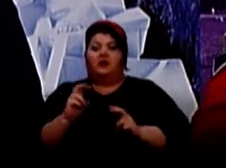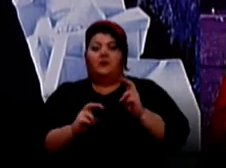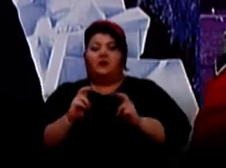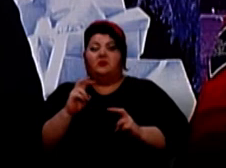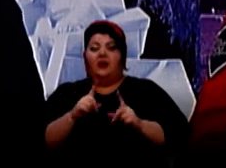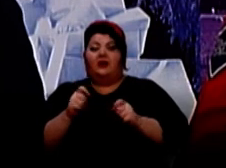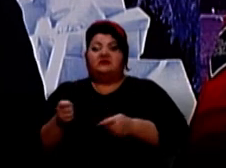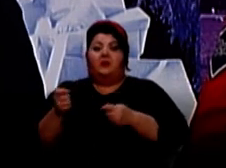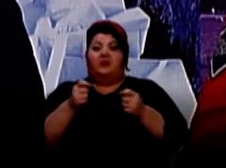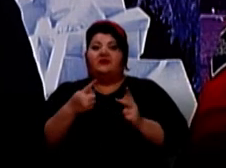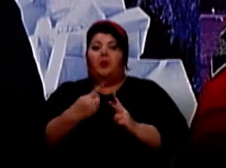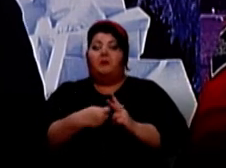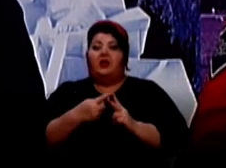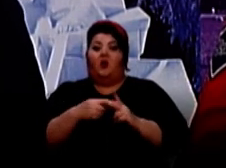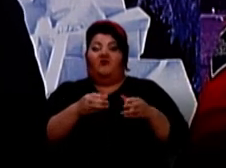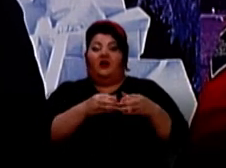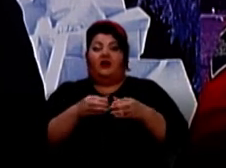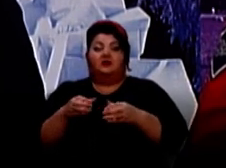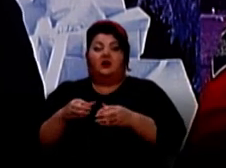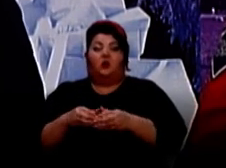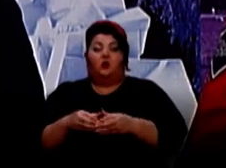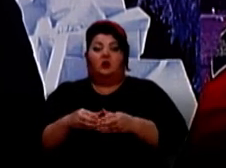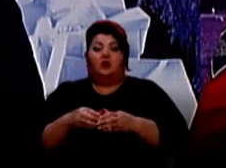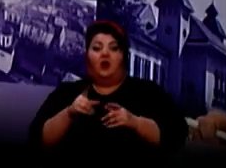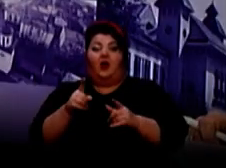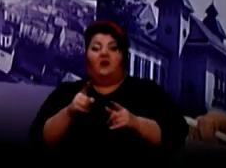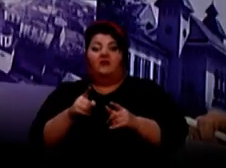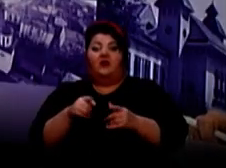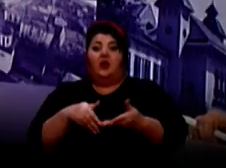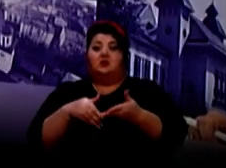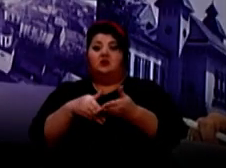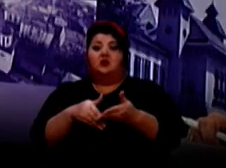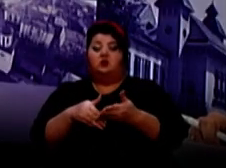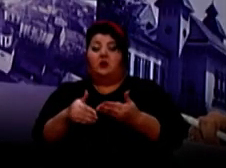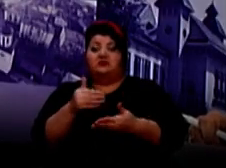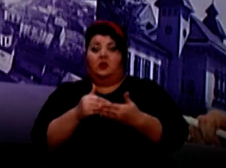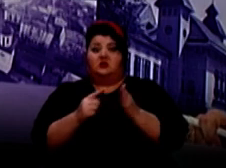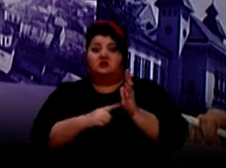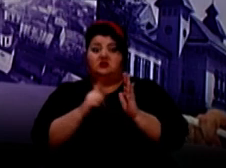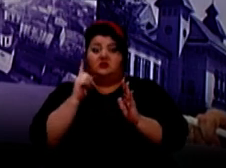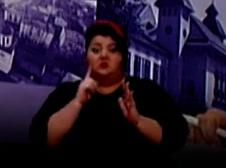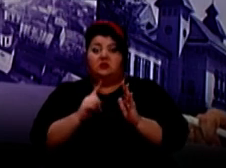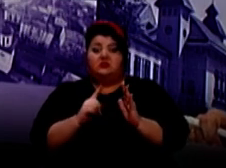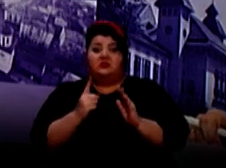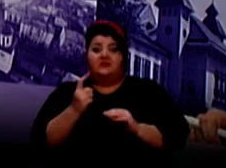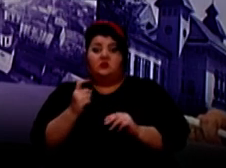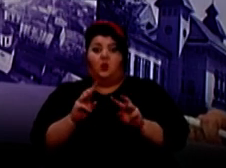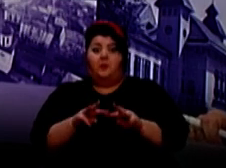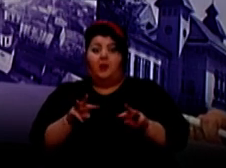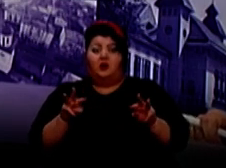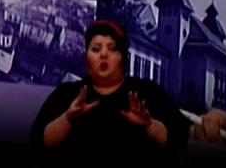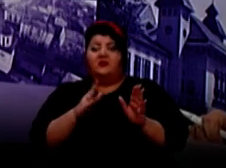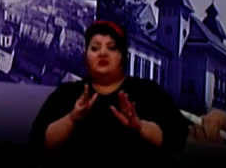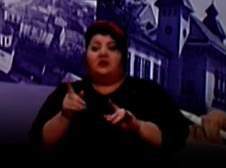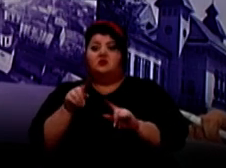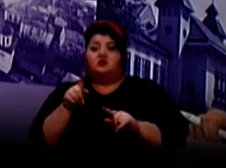перевезення пільгові категорії. Ви дотуєте його на 100 мільйонів гривень за останні 6 місяців тільки за те, що вони